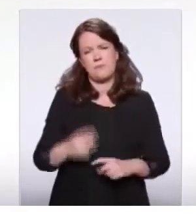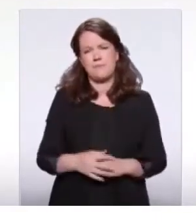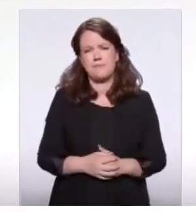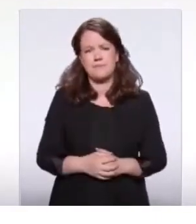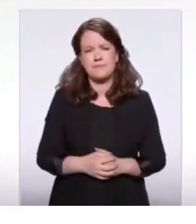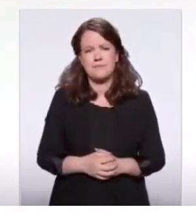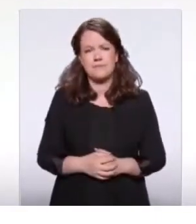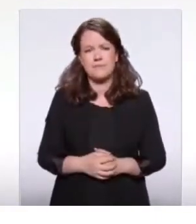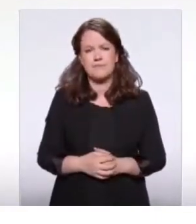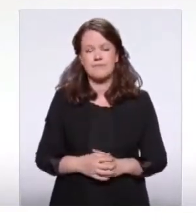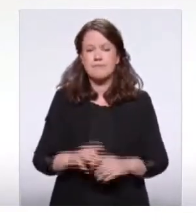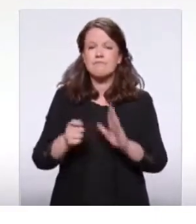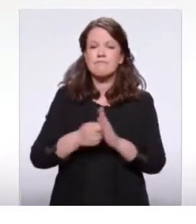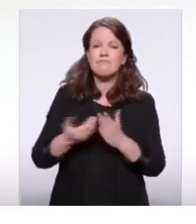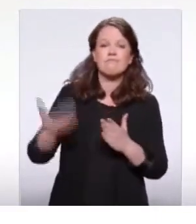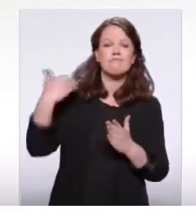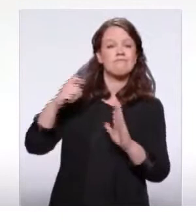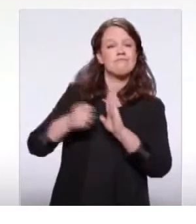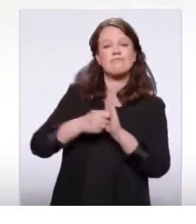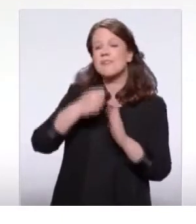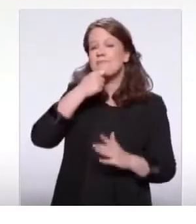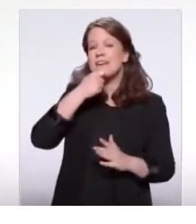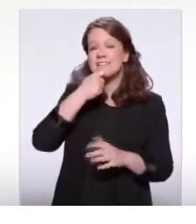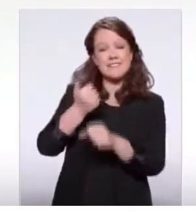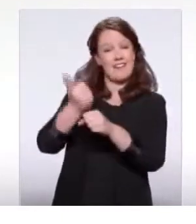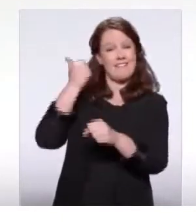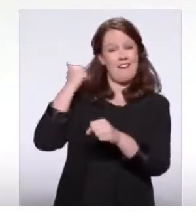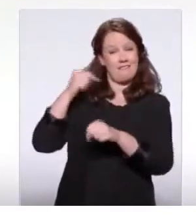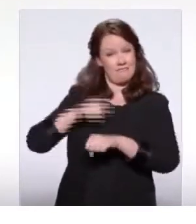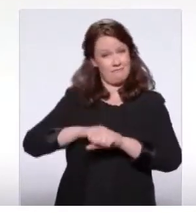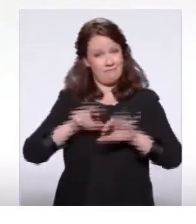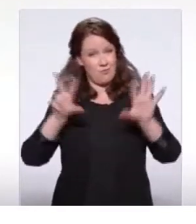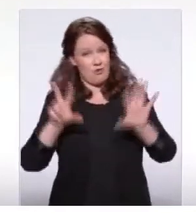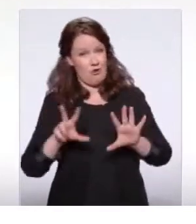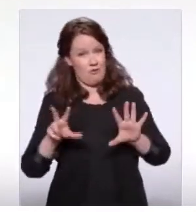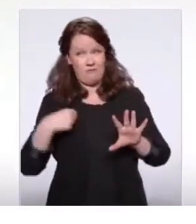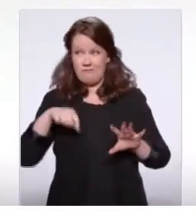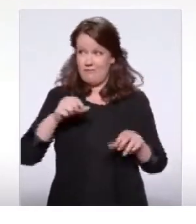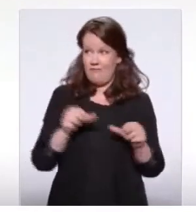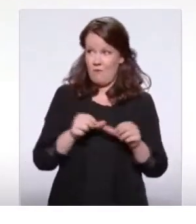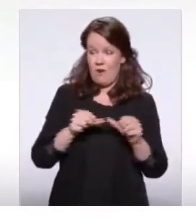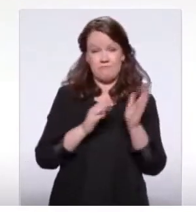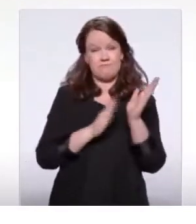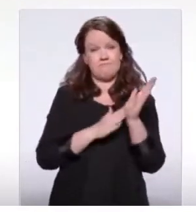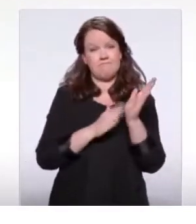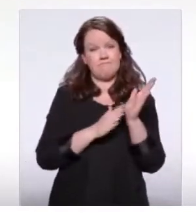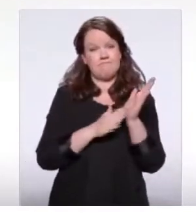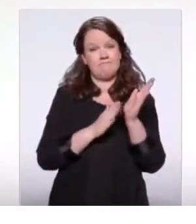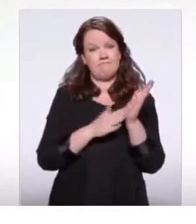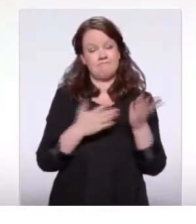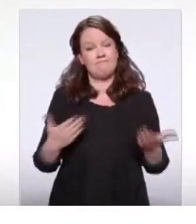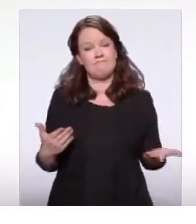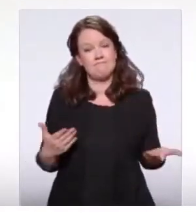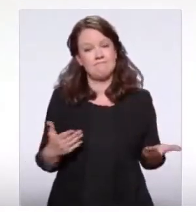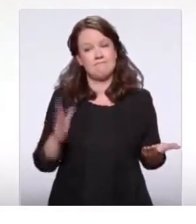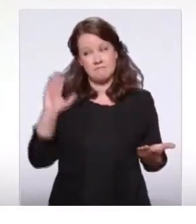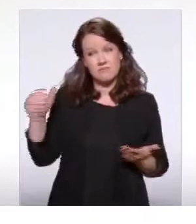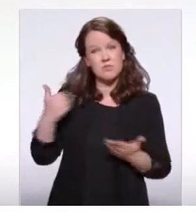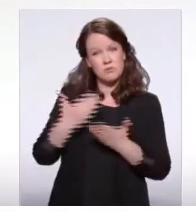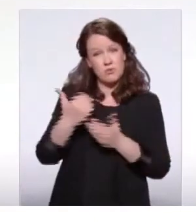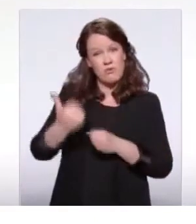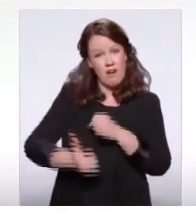En mars dernier, à cette heure-ci, nous les applaudissions. N'oublions pas que depuis un an, ils sont sur le